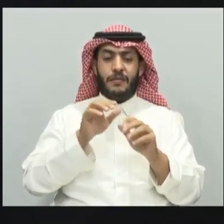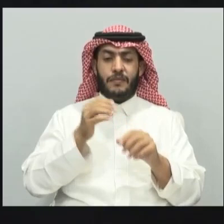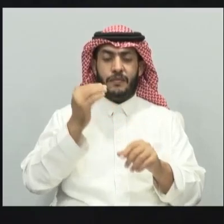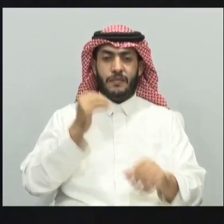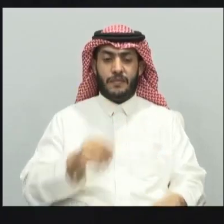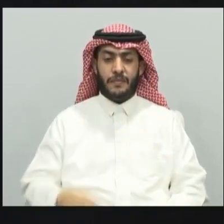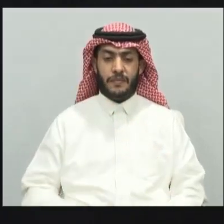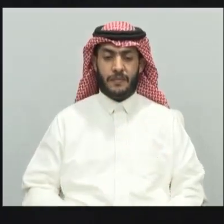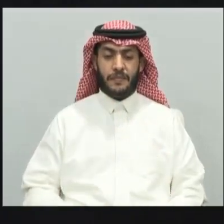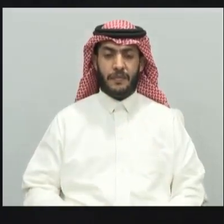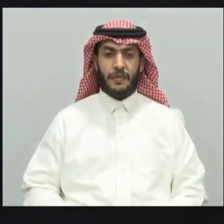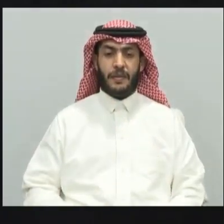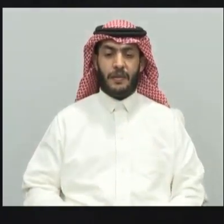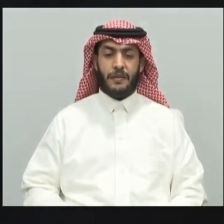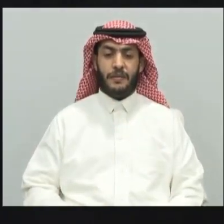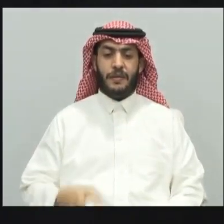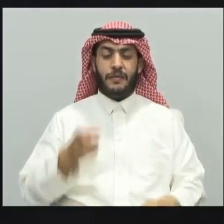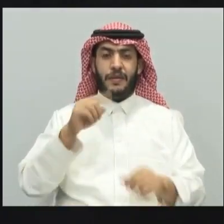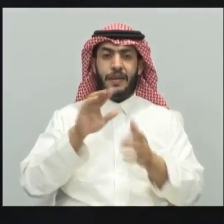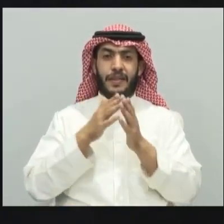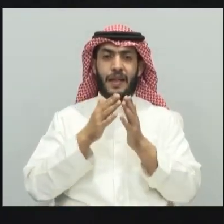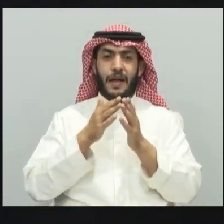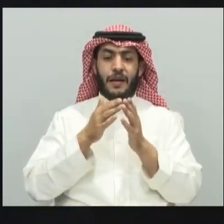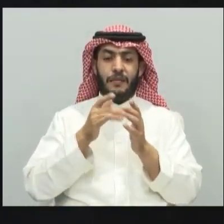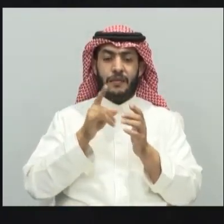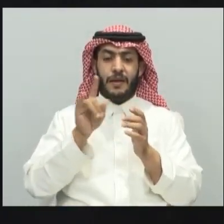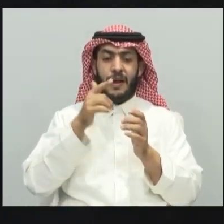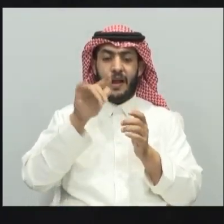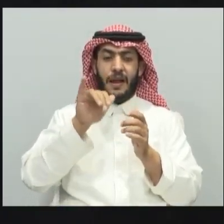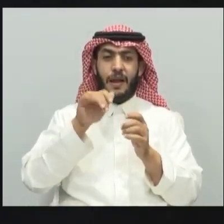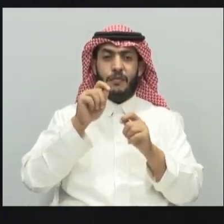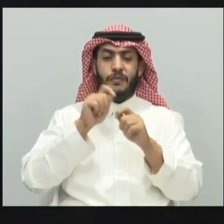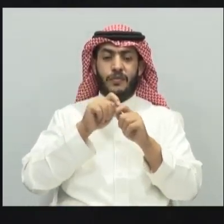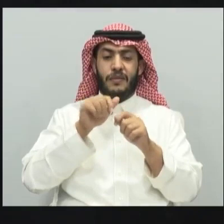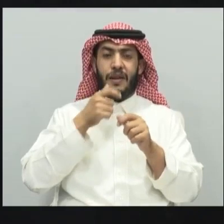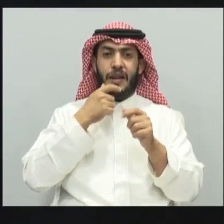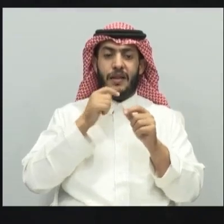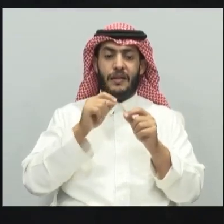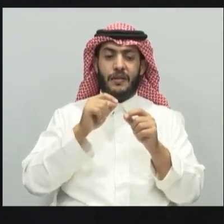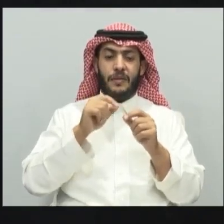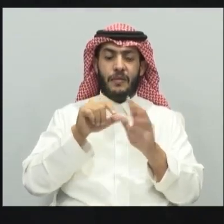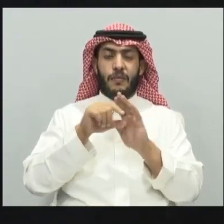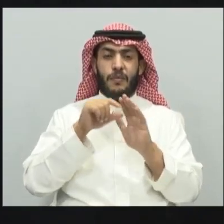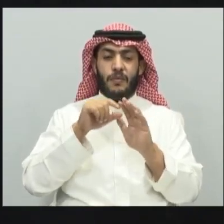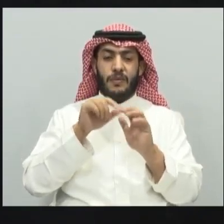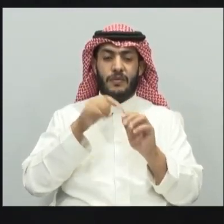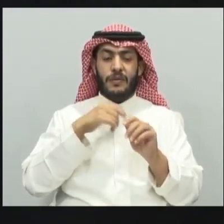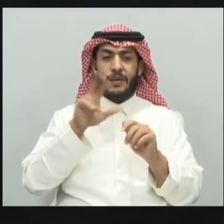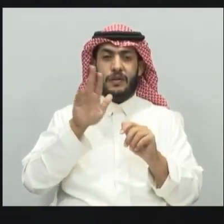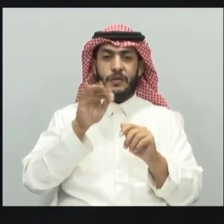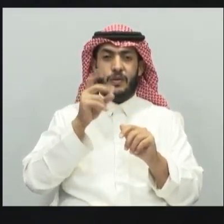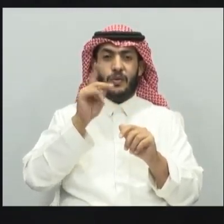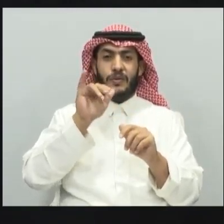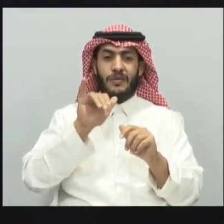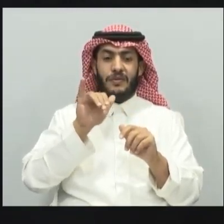ايضا من المؤلفات في هذا كتاب اللالئ المصنوعه في الاحاديث الموضوعه للسيوطي